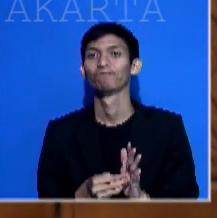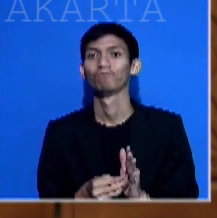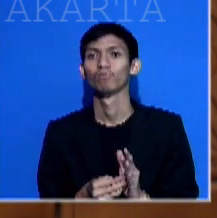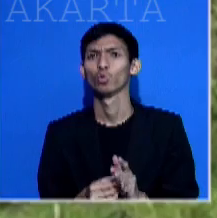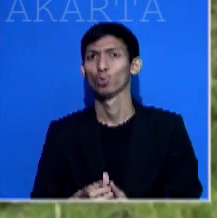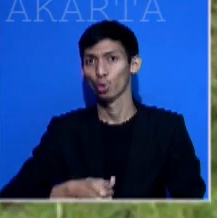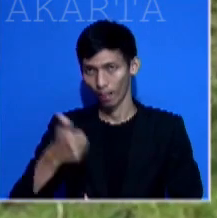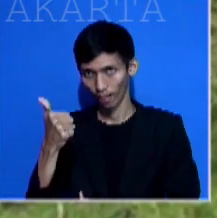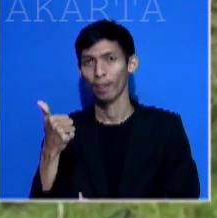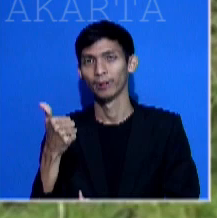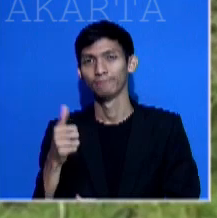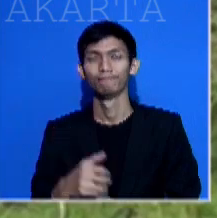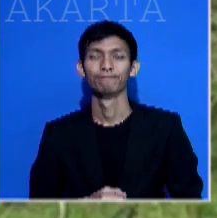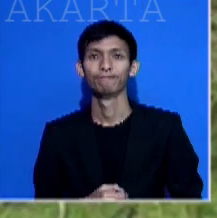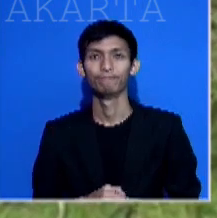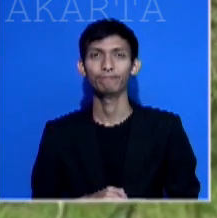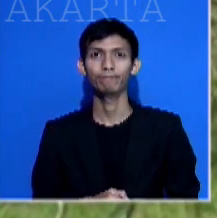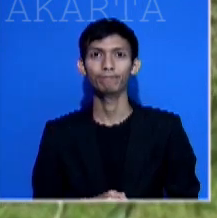sanget.